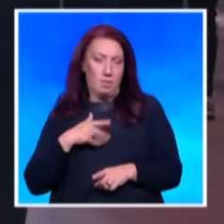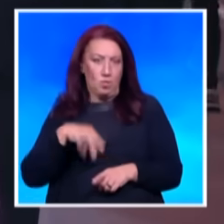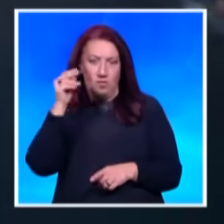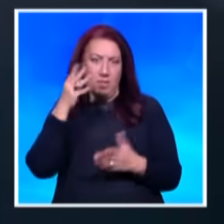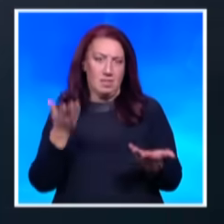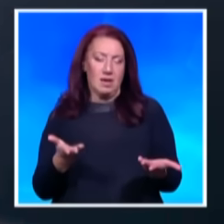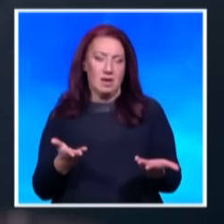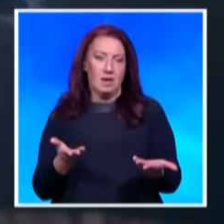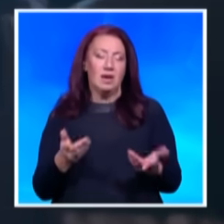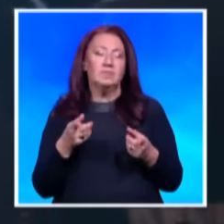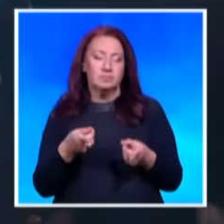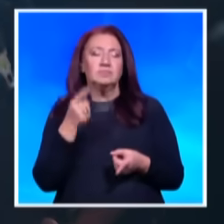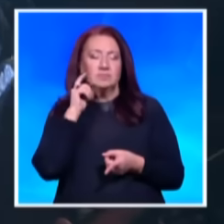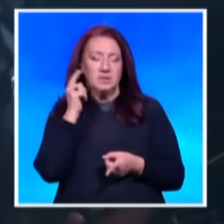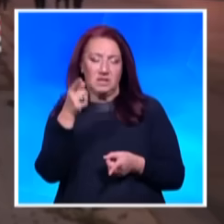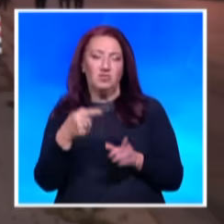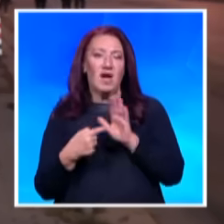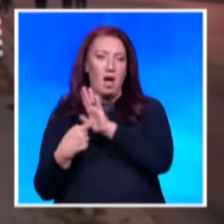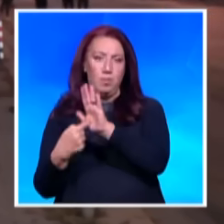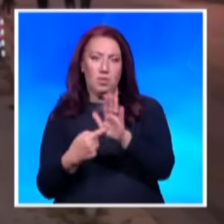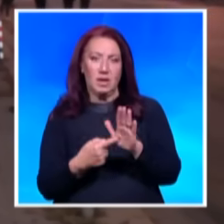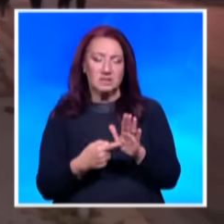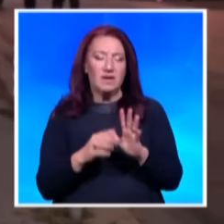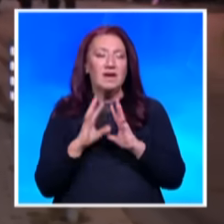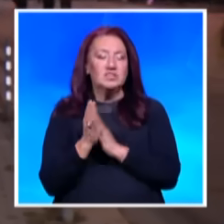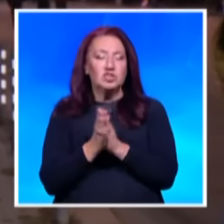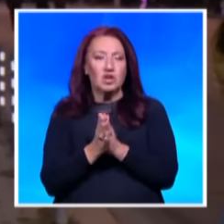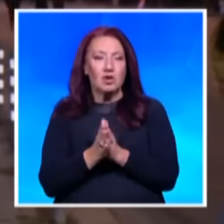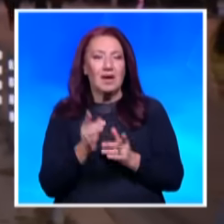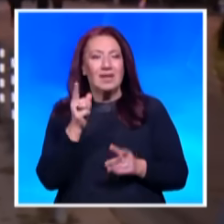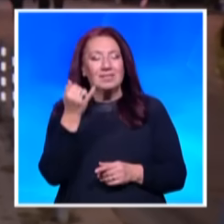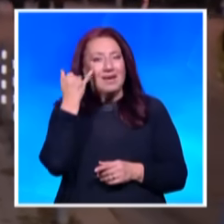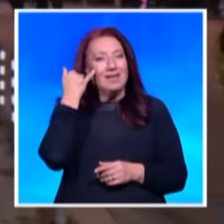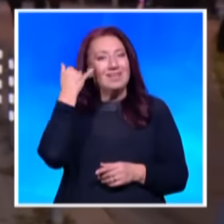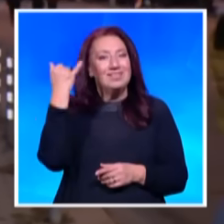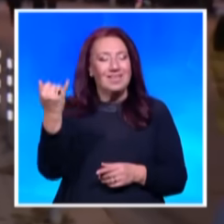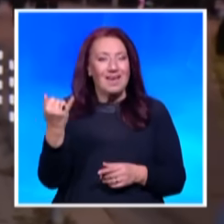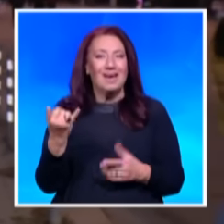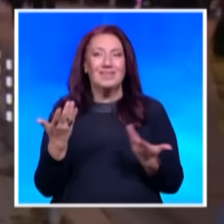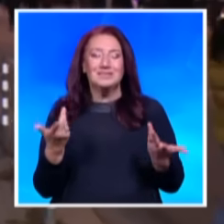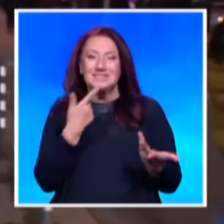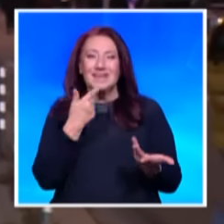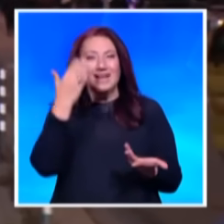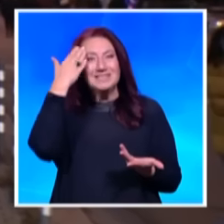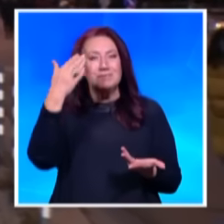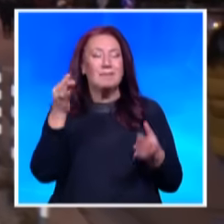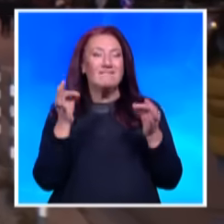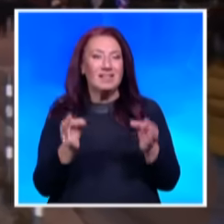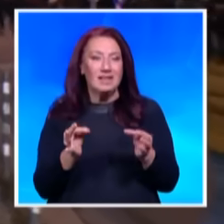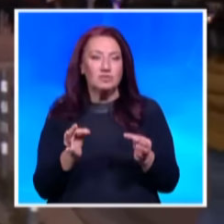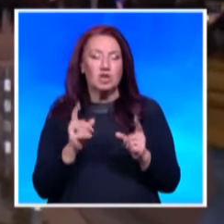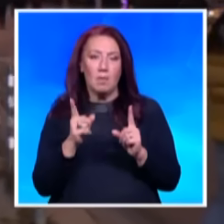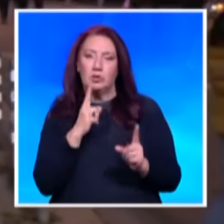И мисля, че това е показателно към всички хора. Как една идея, идеята за някаква справедливост, може да обедини